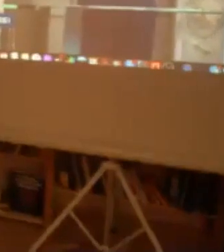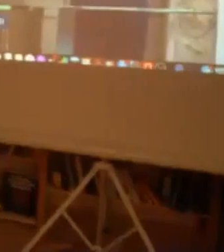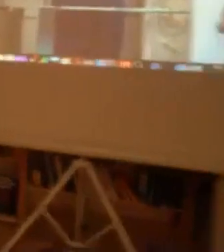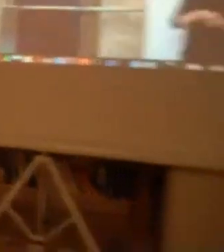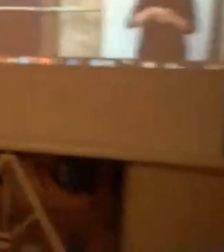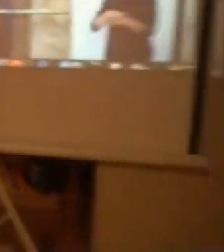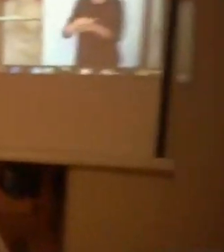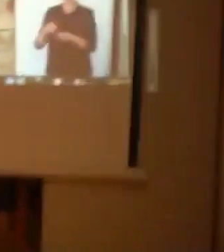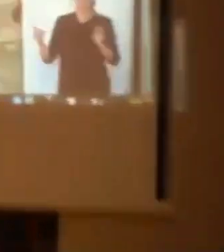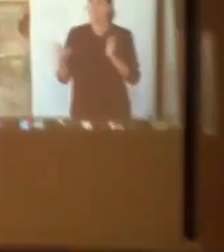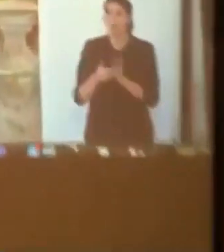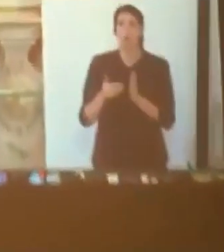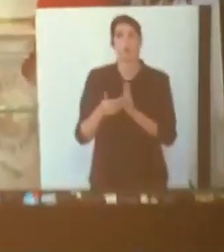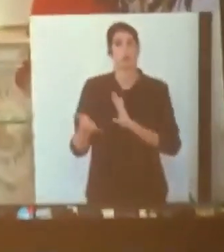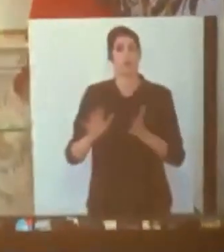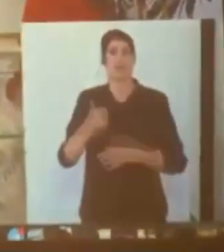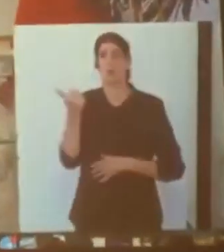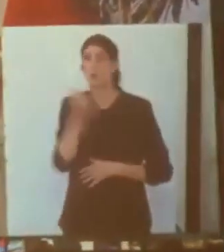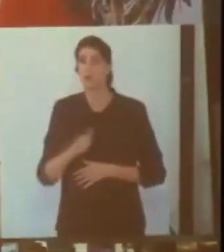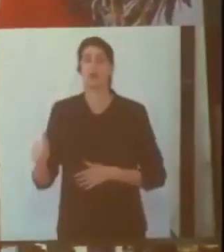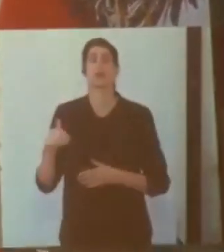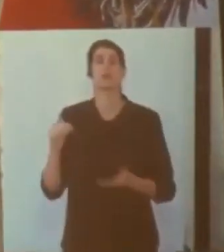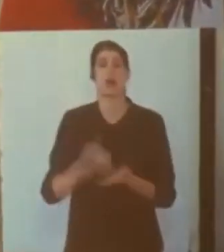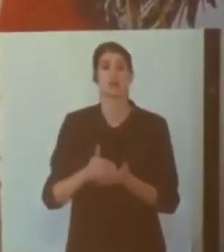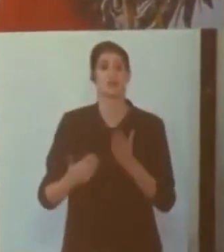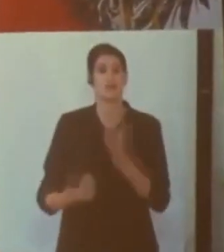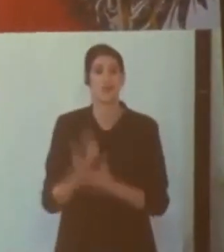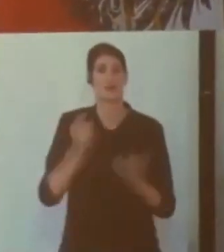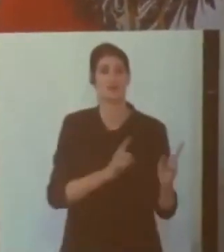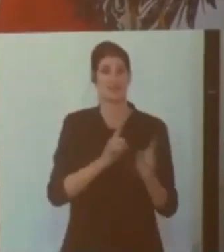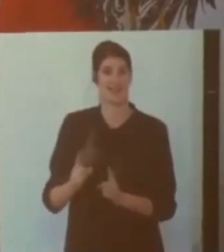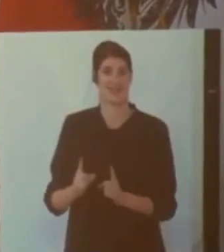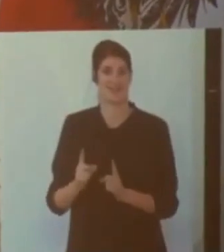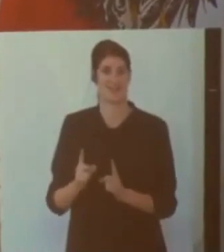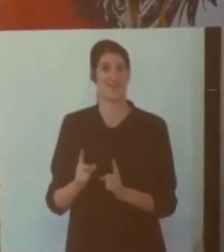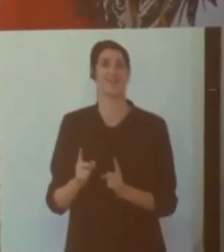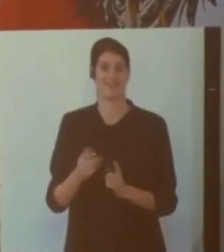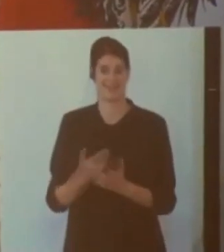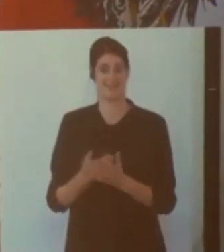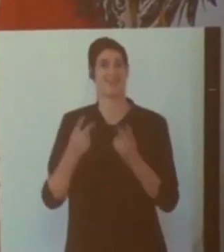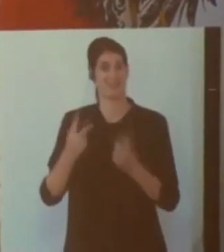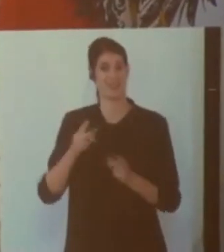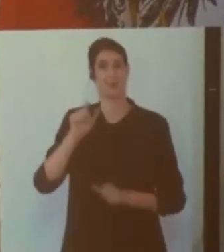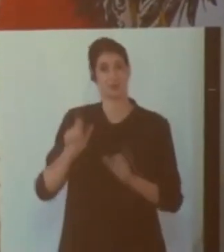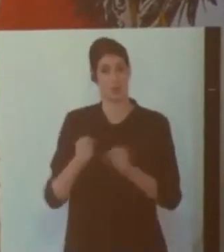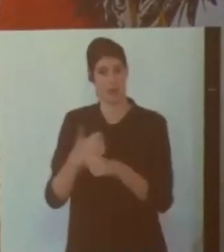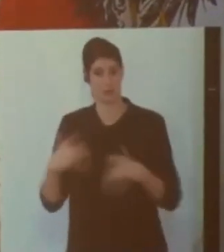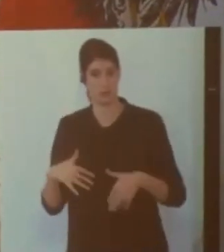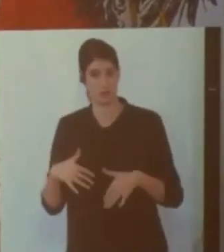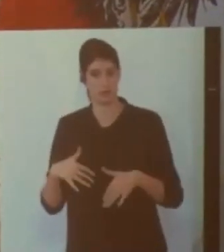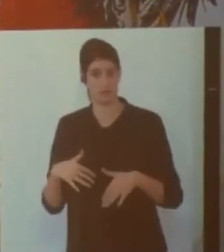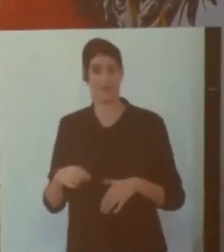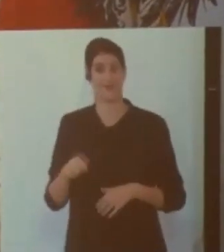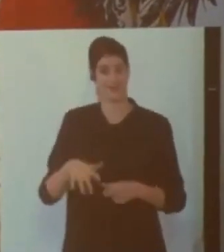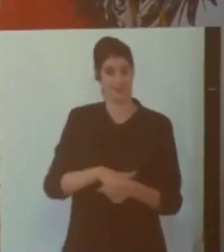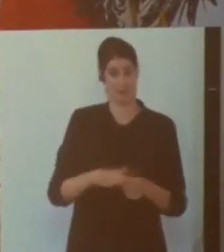Und neue Stellen entstehen werden in den nächsten Jahren. Und es wird wichtig sein, Menschen aus der Arbeitslosigkeit in